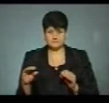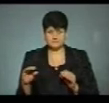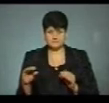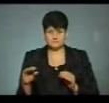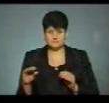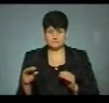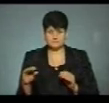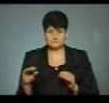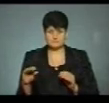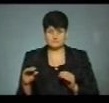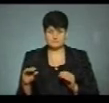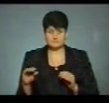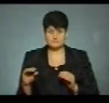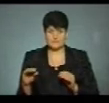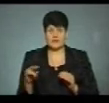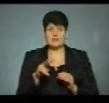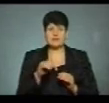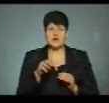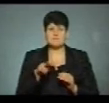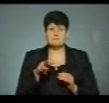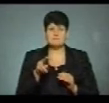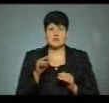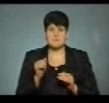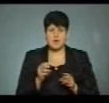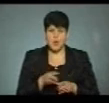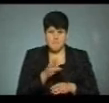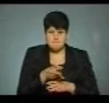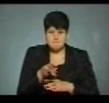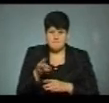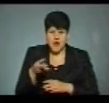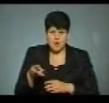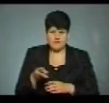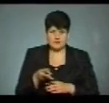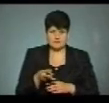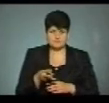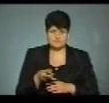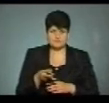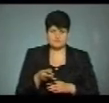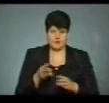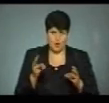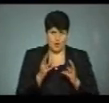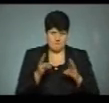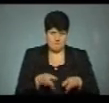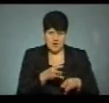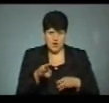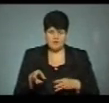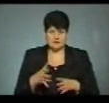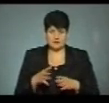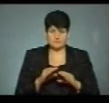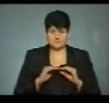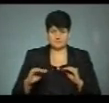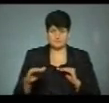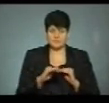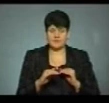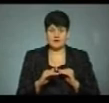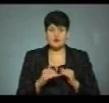і паяльними лампами обпалювали поверхні даних балюк. Сьогодні